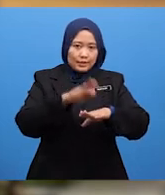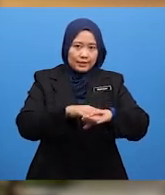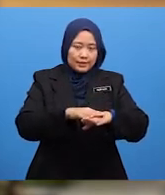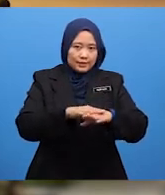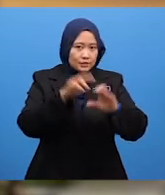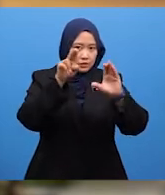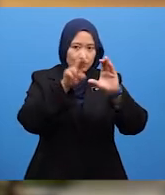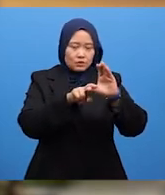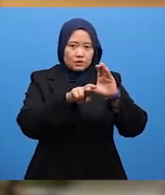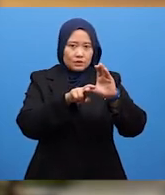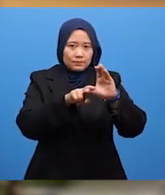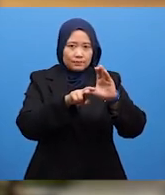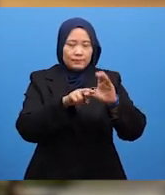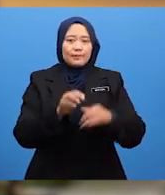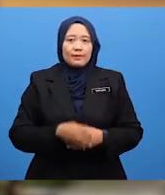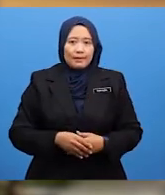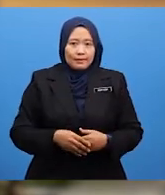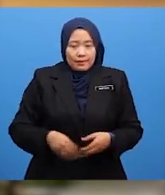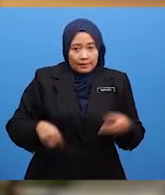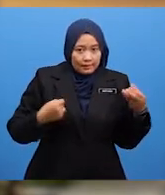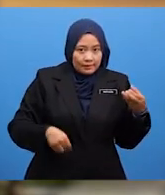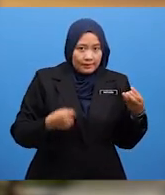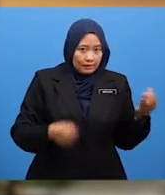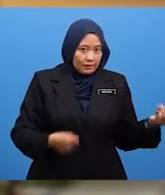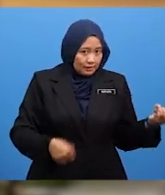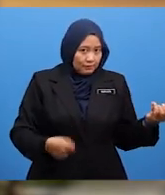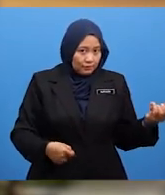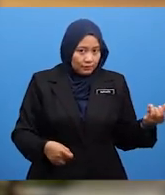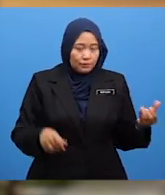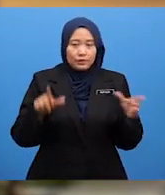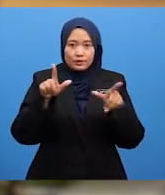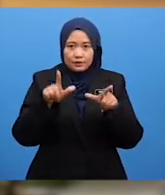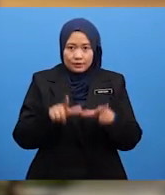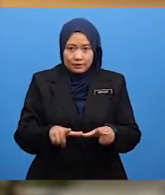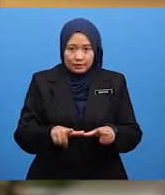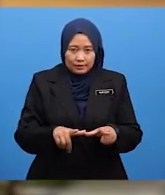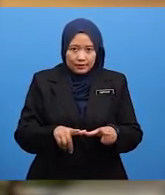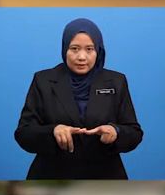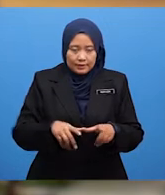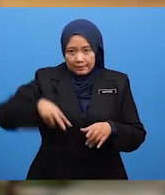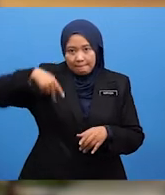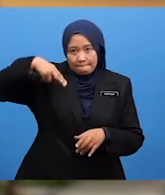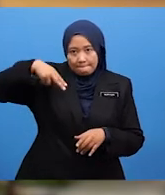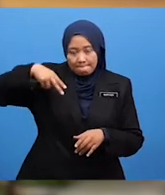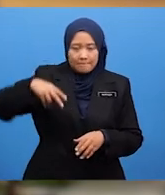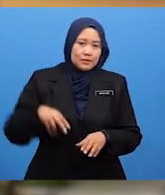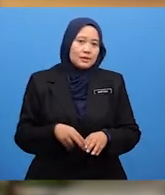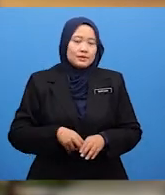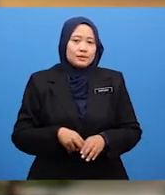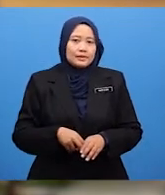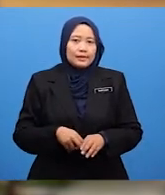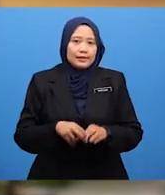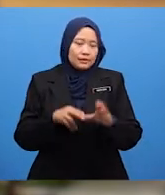Gambus diletakkan di atas paha kanan atau kiri bergantung kepada dominan tangan. Kedudukannya adalah bergantung